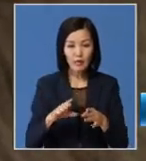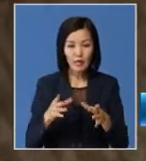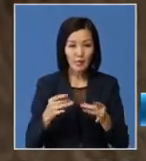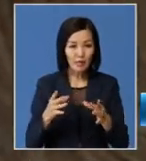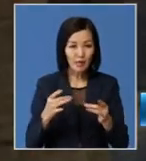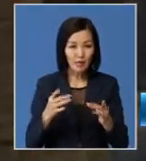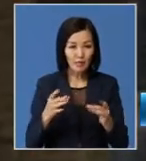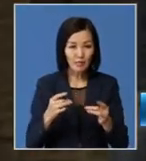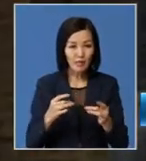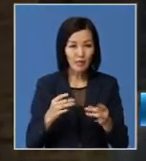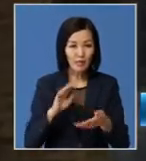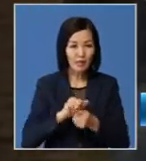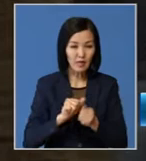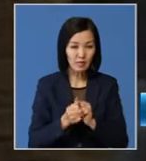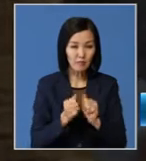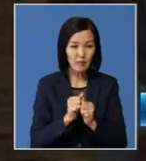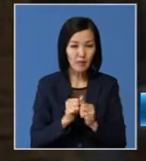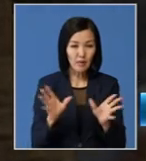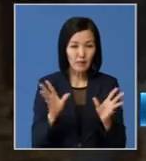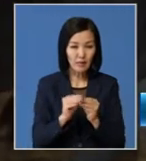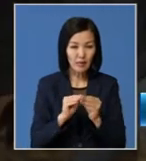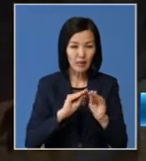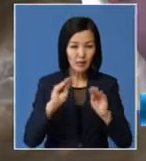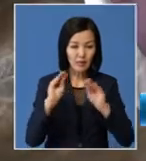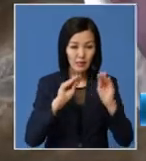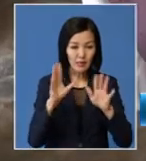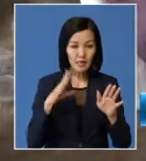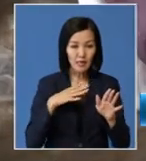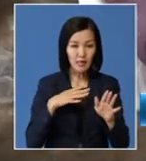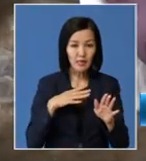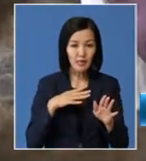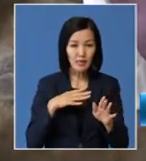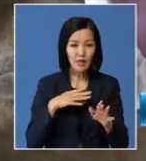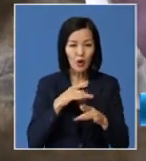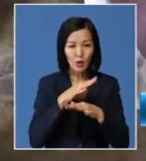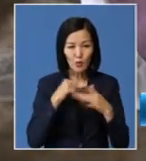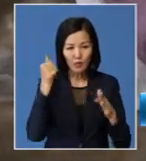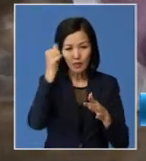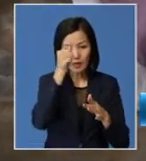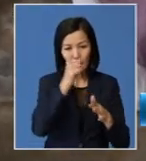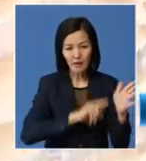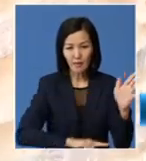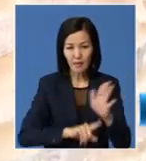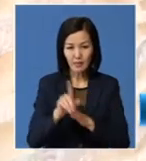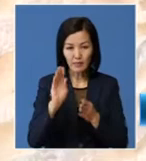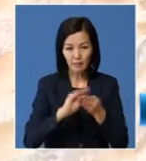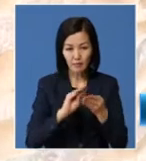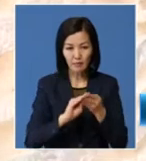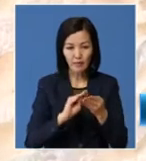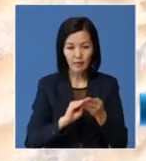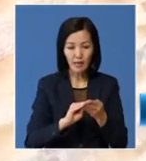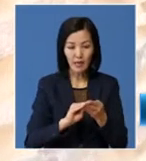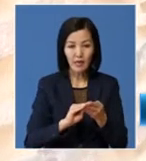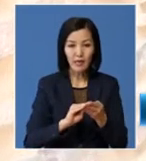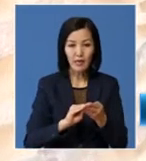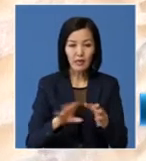қаланған. Қосыла алмаған қос ғашыққа халық ниетімен тұрғызған кесене қанша ғасырлар өтсе де бастапқы қалпын сақтап тұр. Сәулет өнерінің